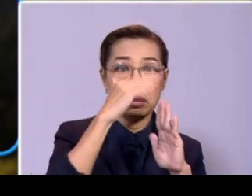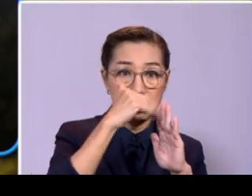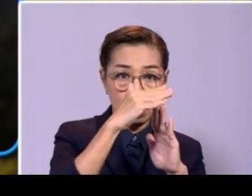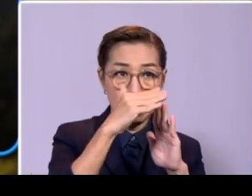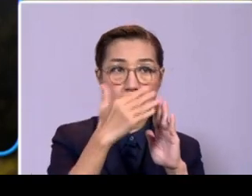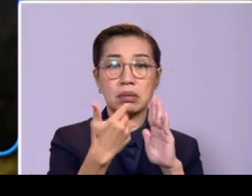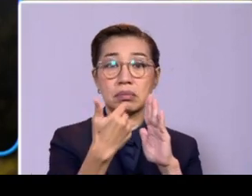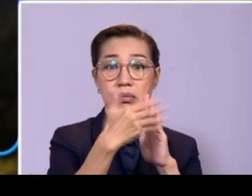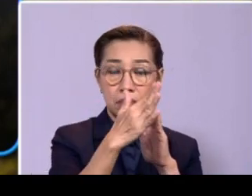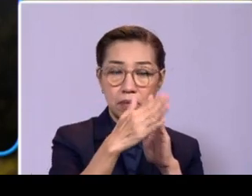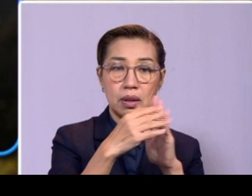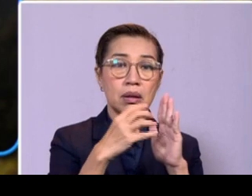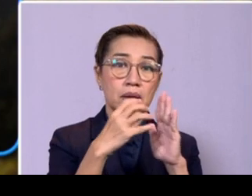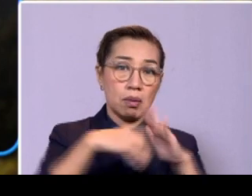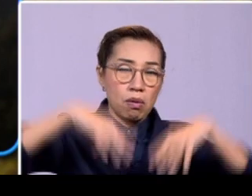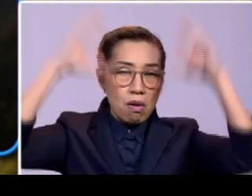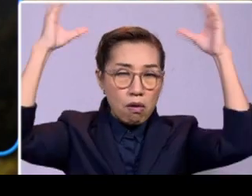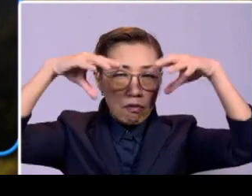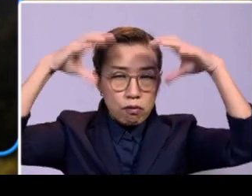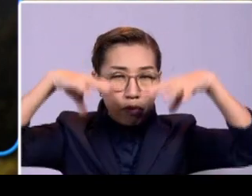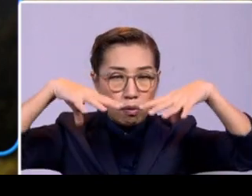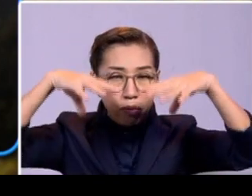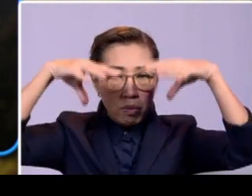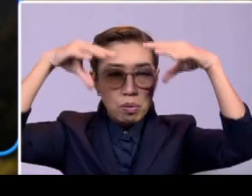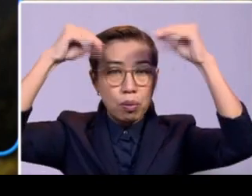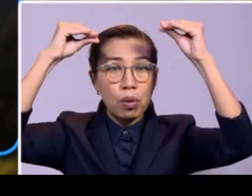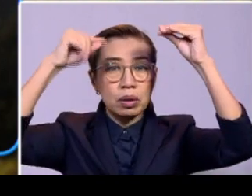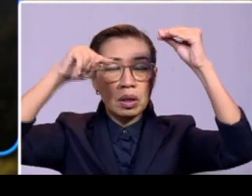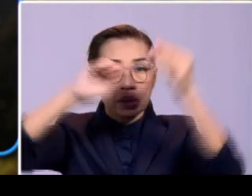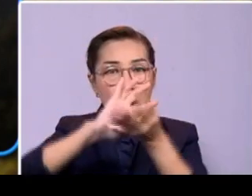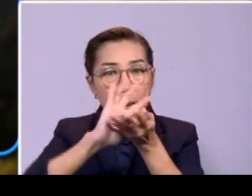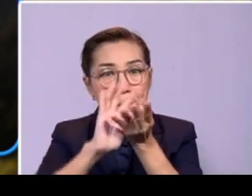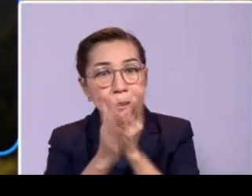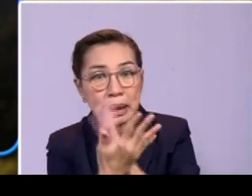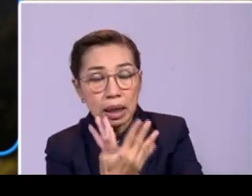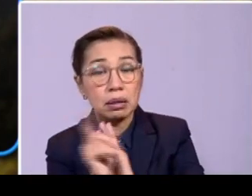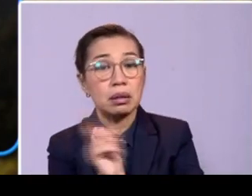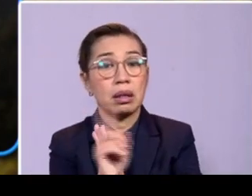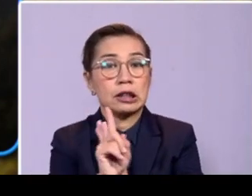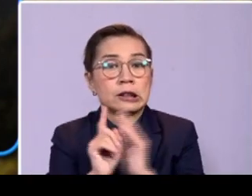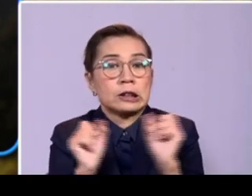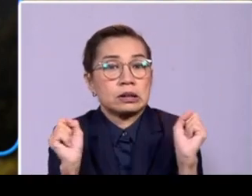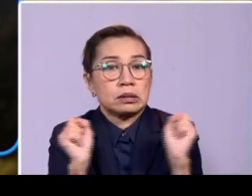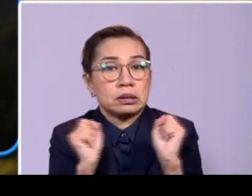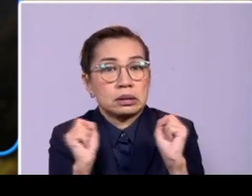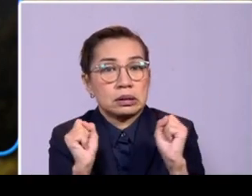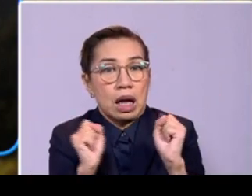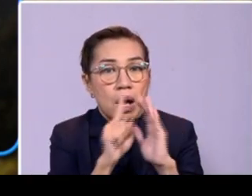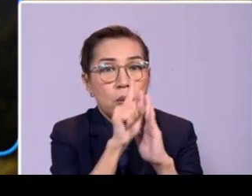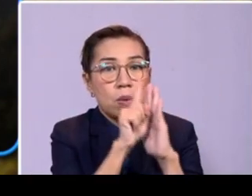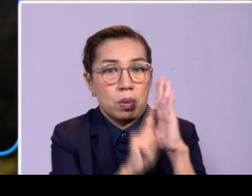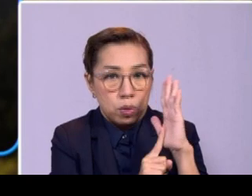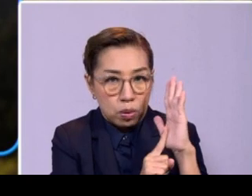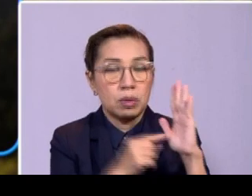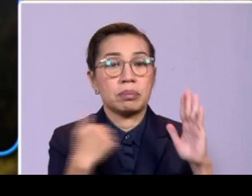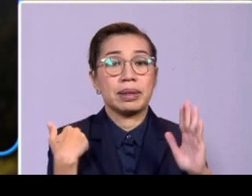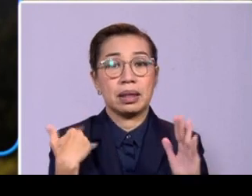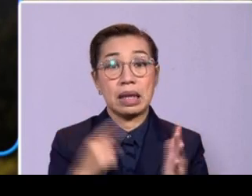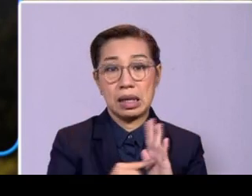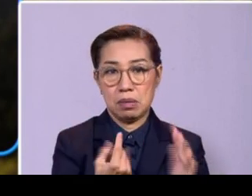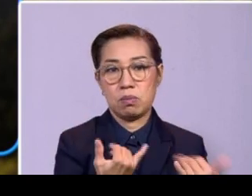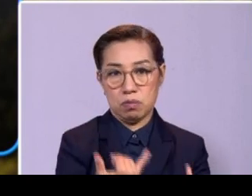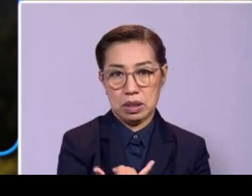ราเนี่ยปริมาณฝนก็จะค่อยๆลดลงแต่ว่าจะถูกแทนที่ด้วยอากาศที่จะเริ่มเย็นลงนะครับในช่วงตั้